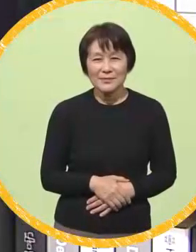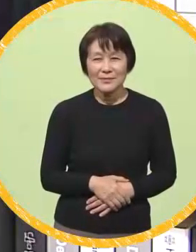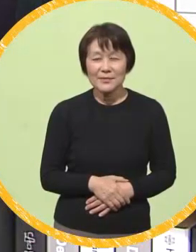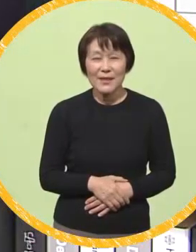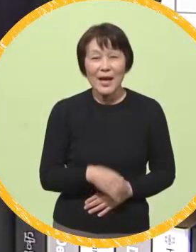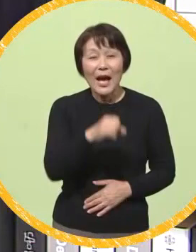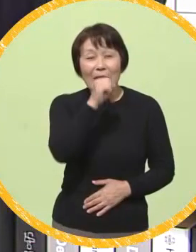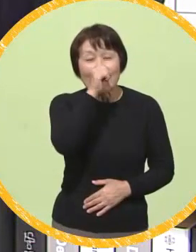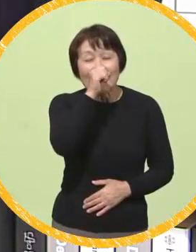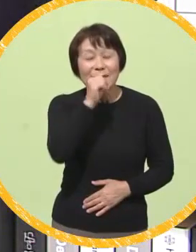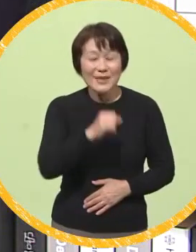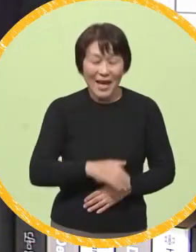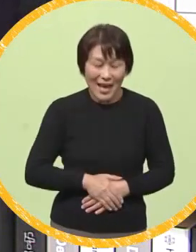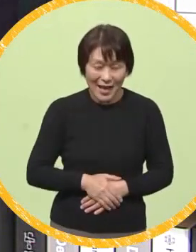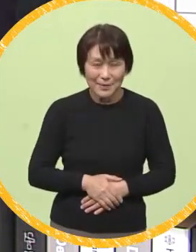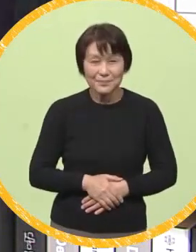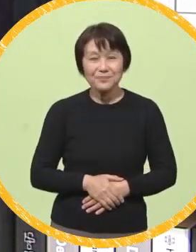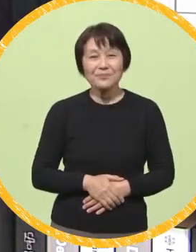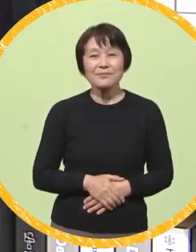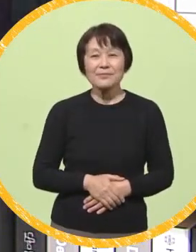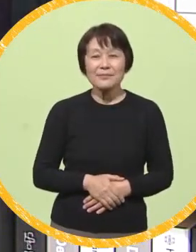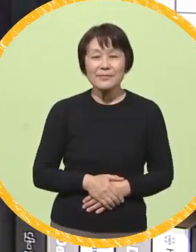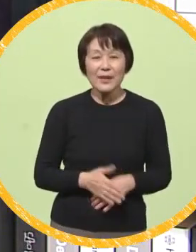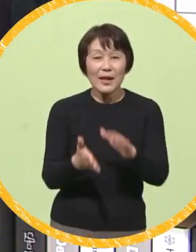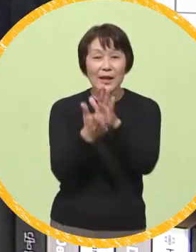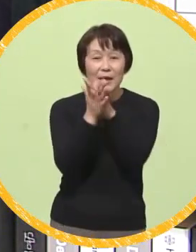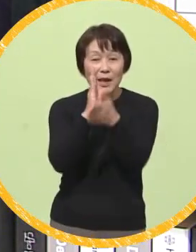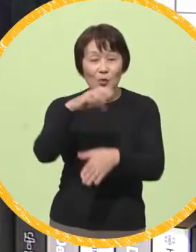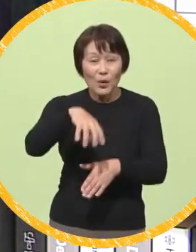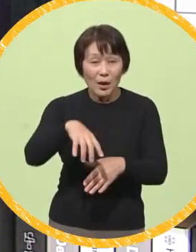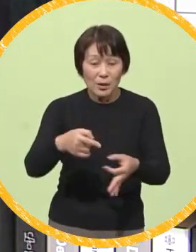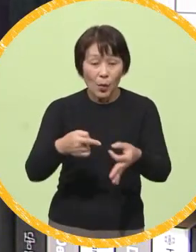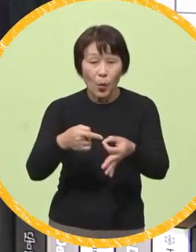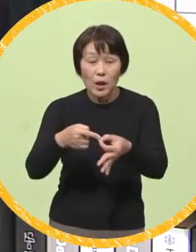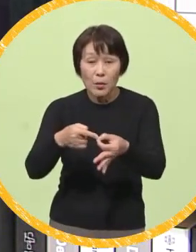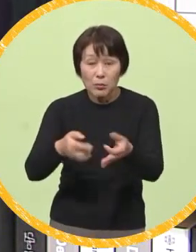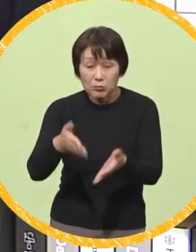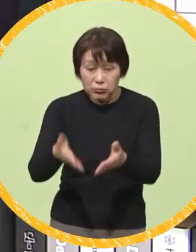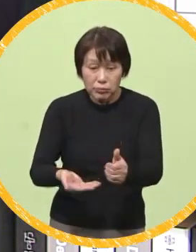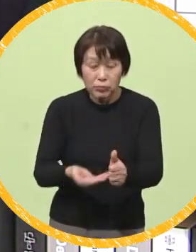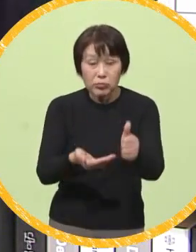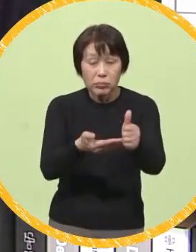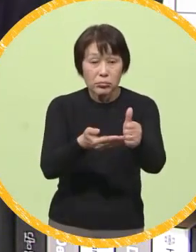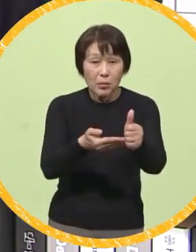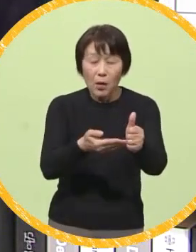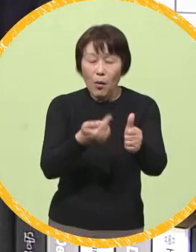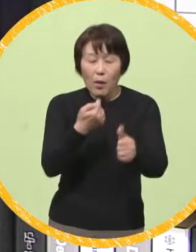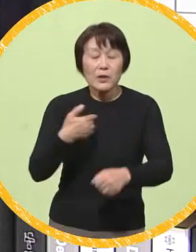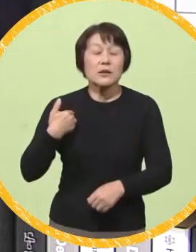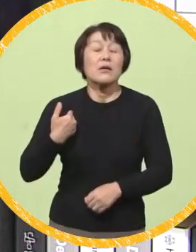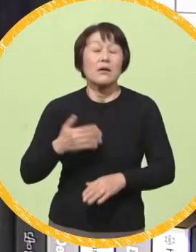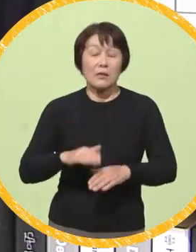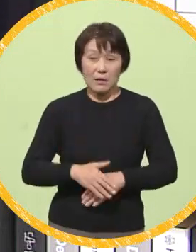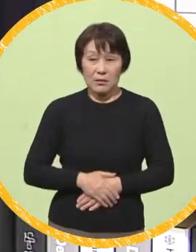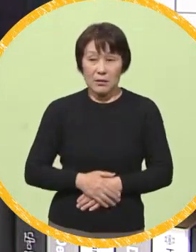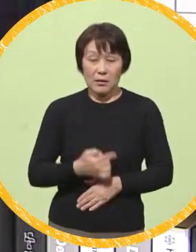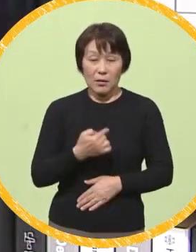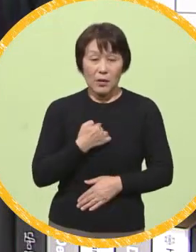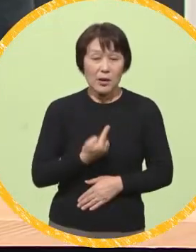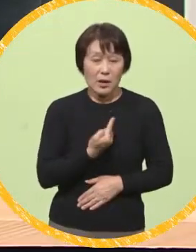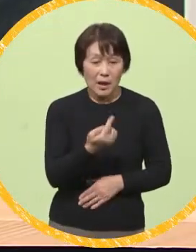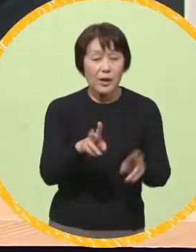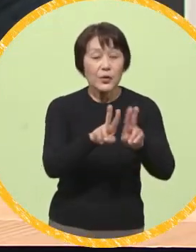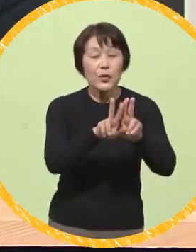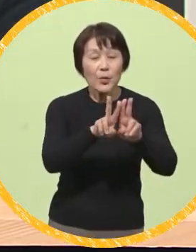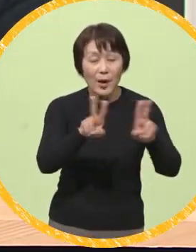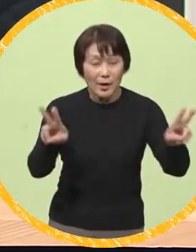うん、いい宣言、ね、いい宣言でした。 で県内でオリーブオイル作ってるとは本当知らなかったな、 うん、知らなかったです ね、 で私が行ったあのユニバー